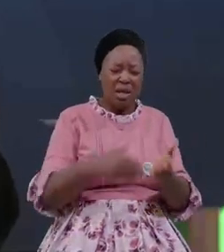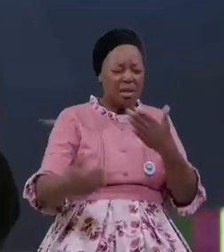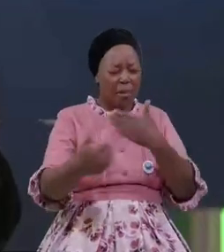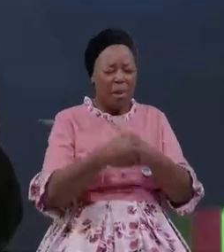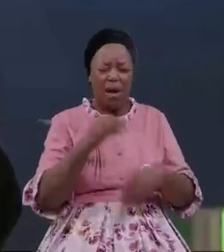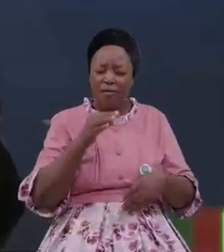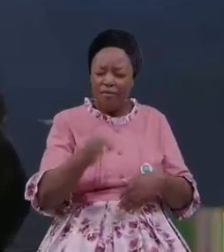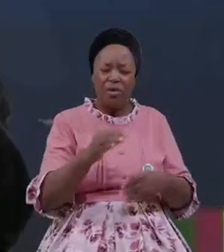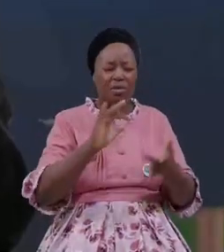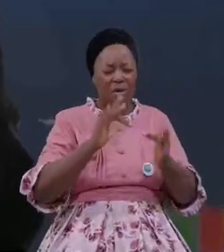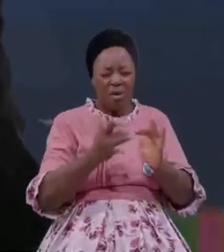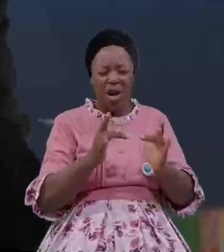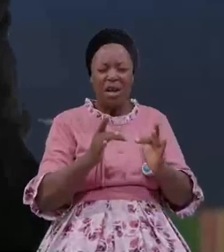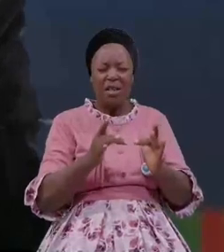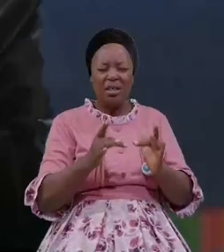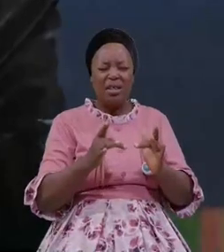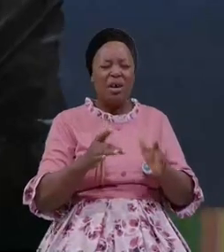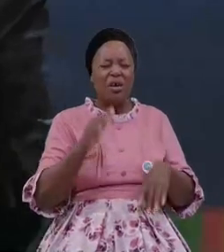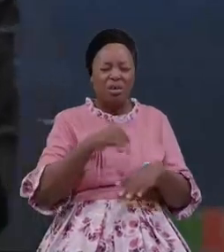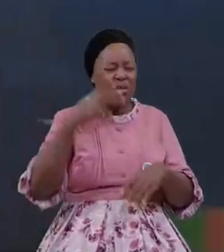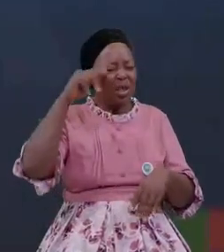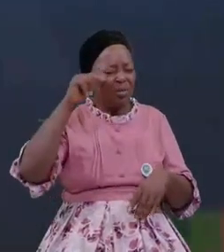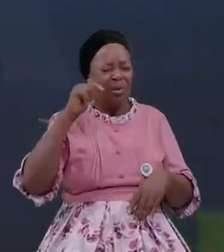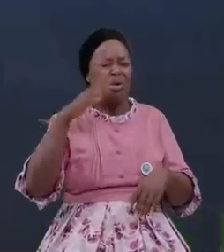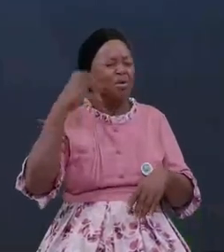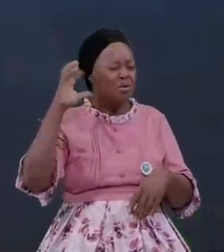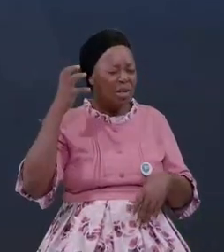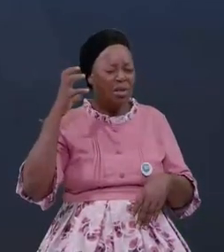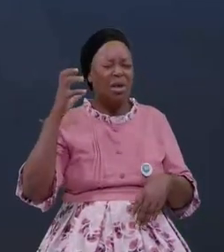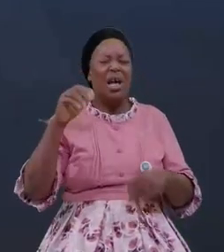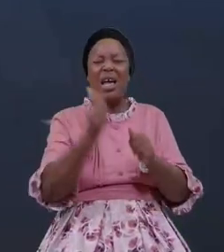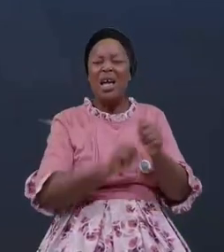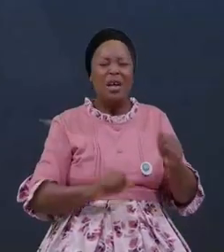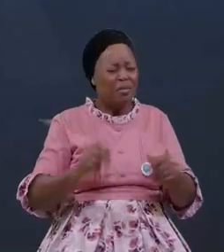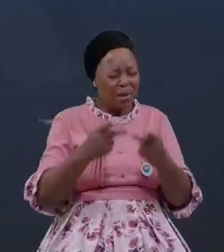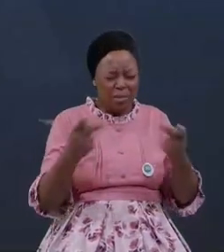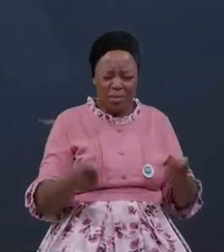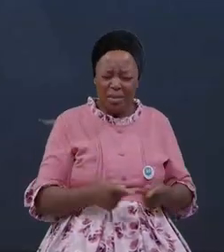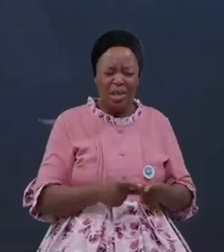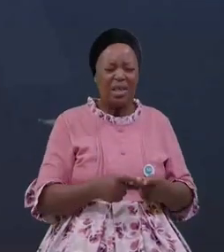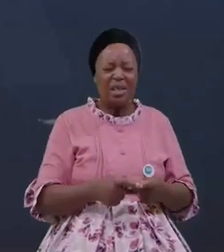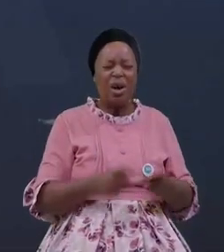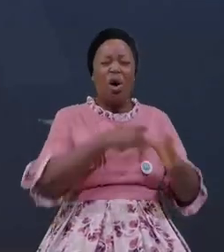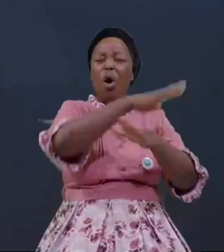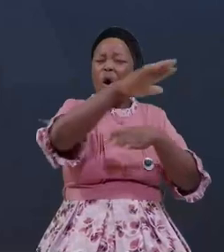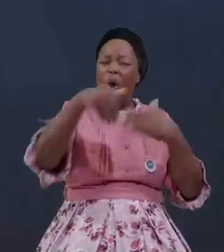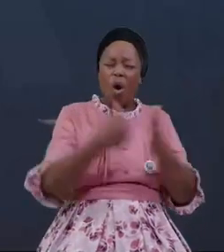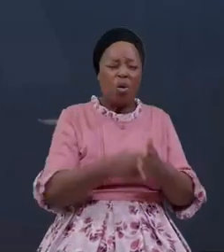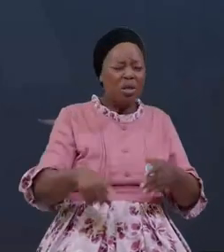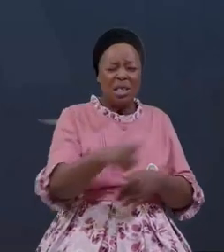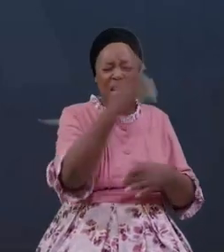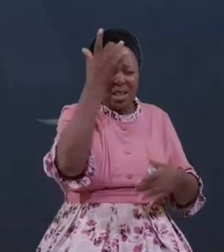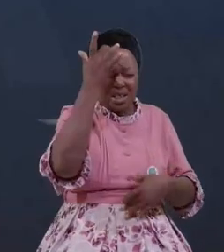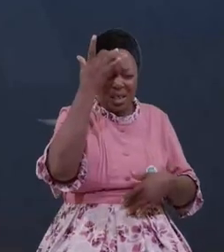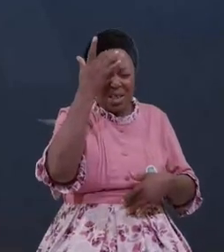de devant en ligne à la télé à la radio partout dans la dans le monde toute leur